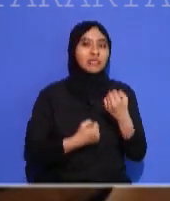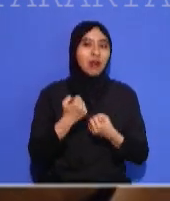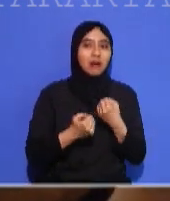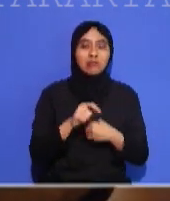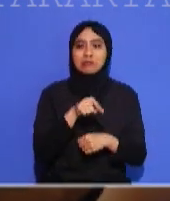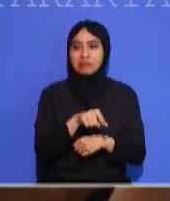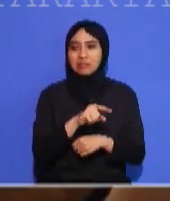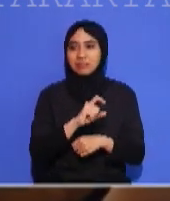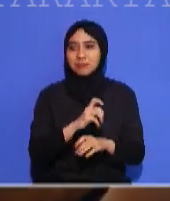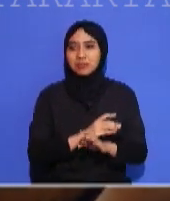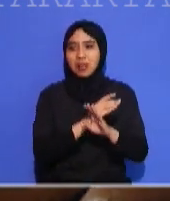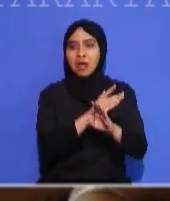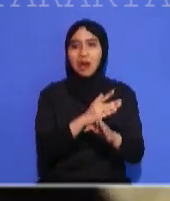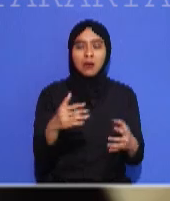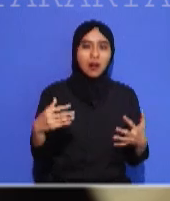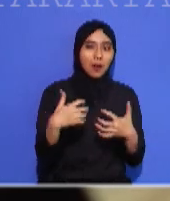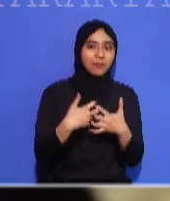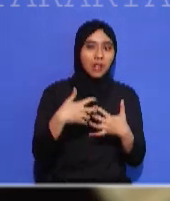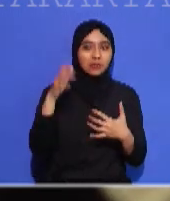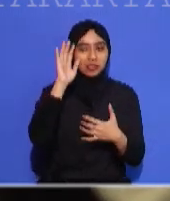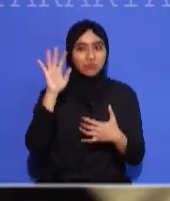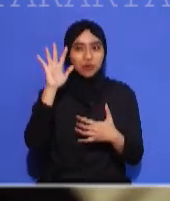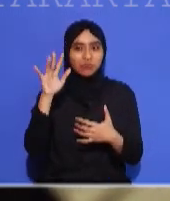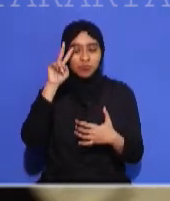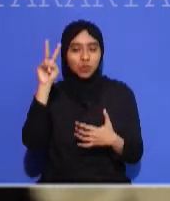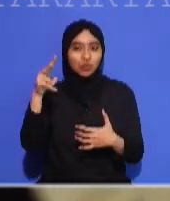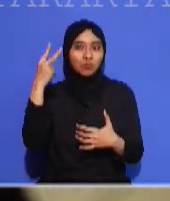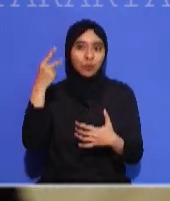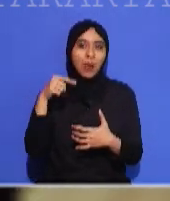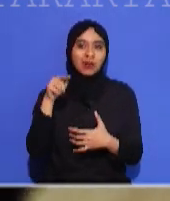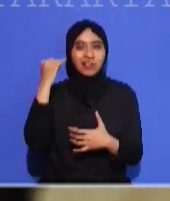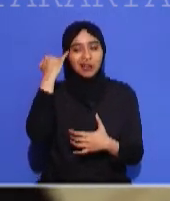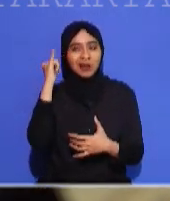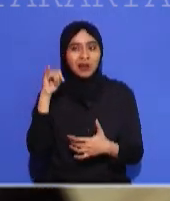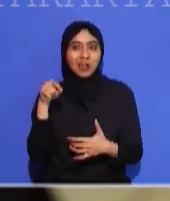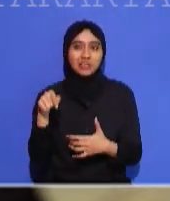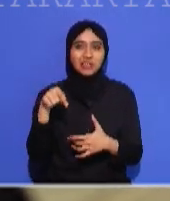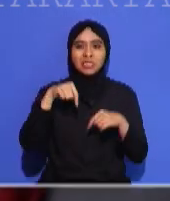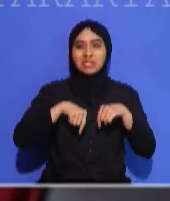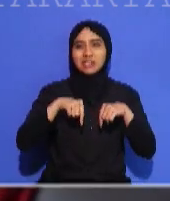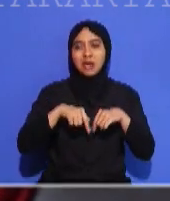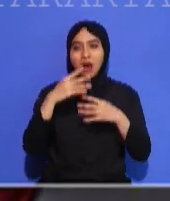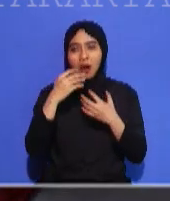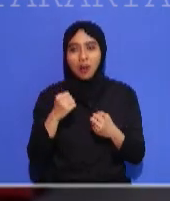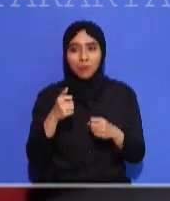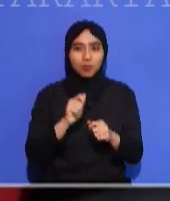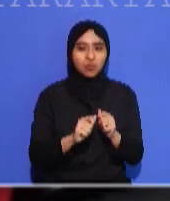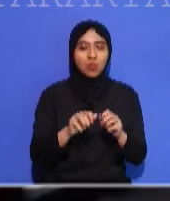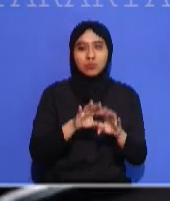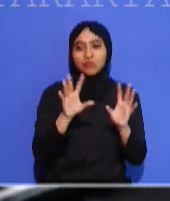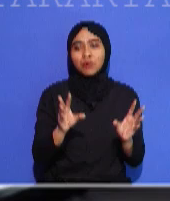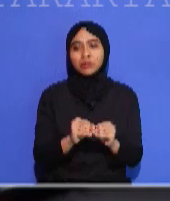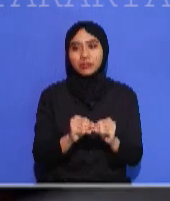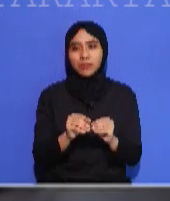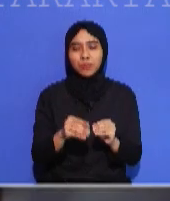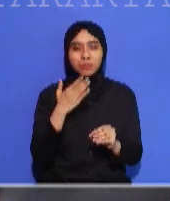dengan mitigasi dan adaptasi terhadap perubahan iklim inisiatif ini dapat membentuk inklusivitas dan menciptakan kebiasaan